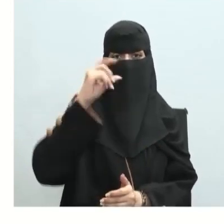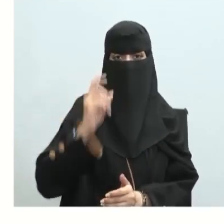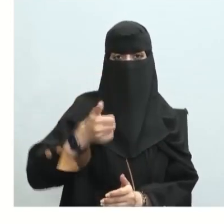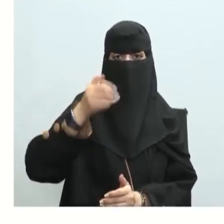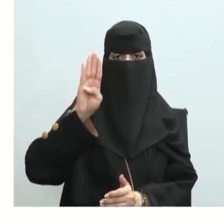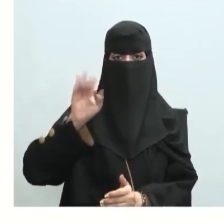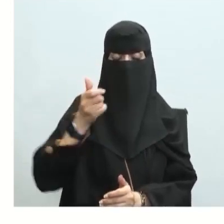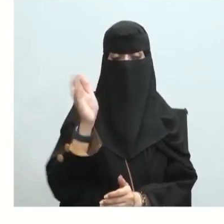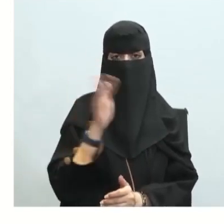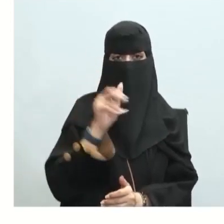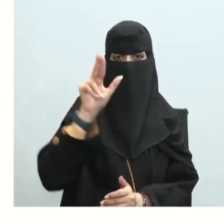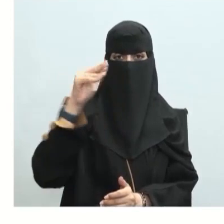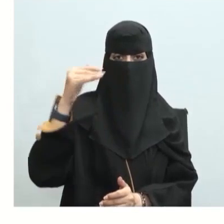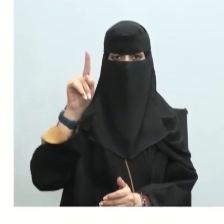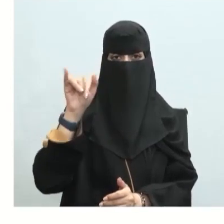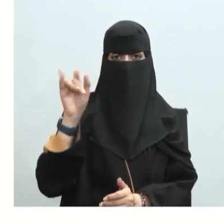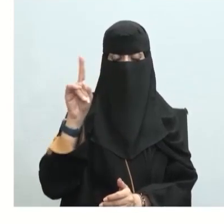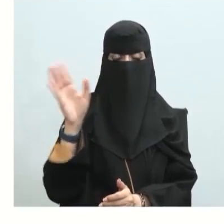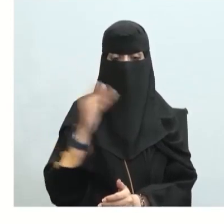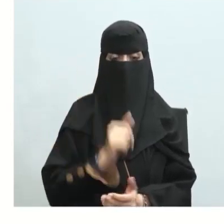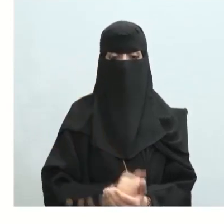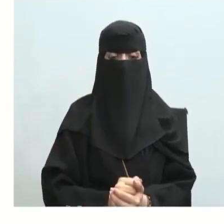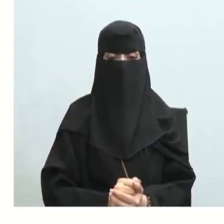انتباه والحاجه والعرض والاقناع والفعل